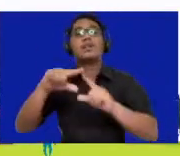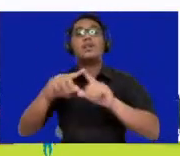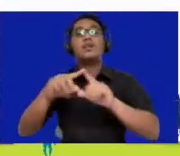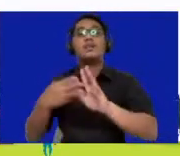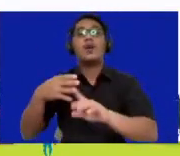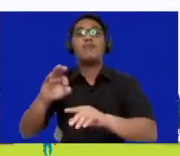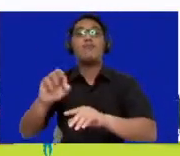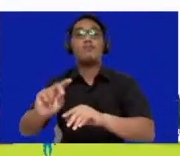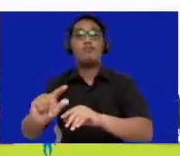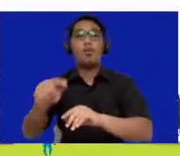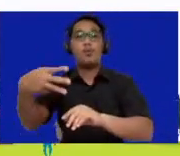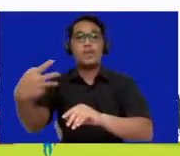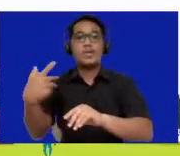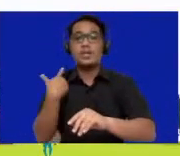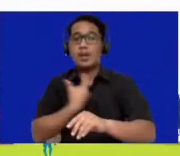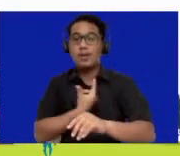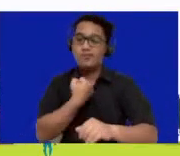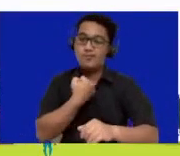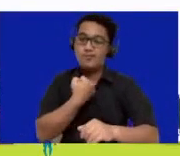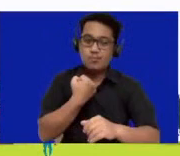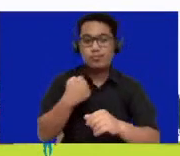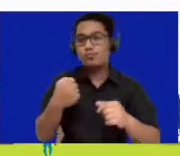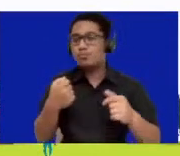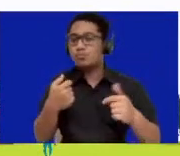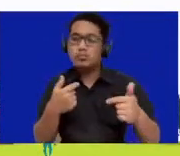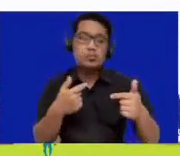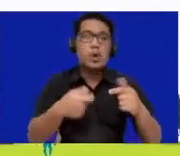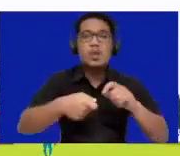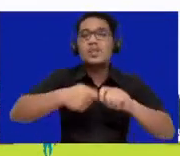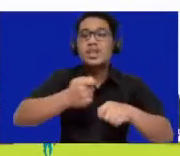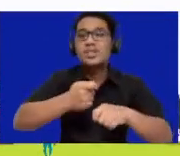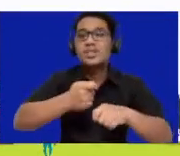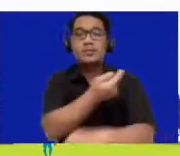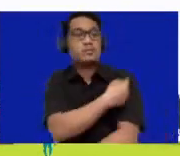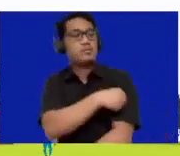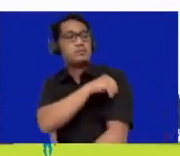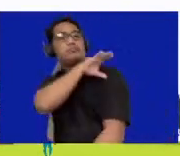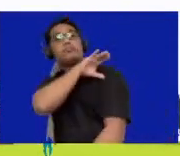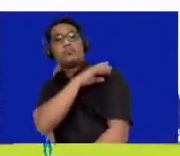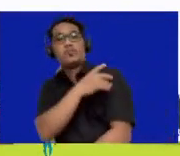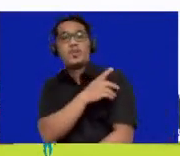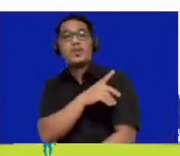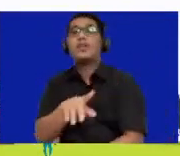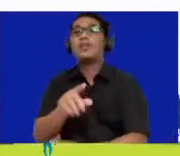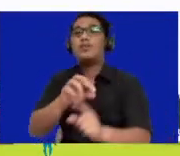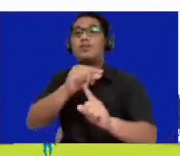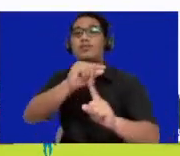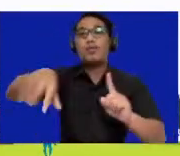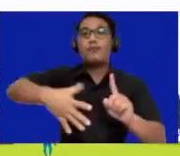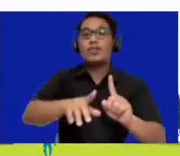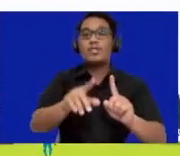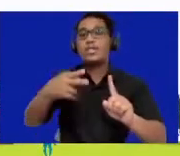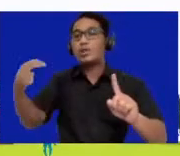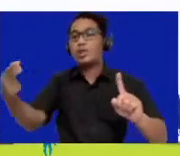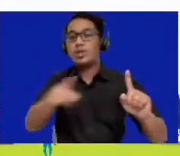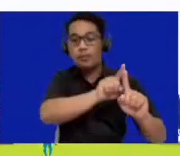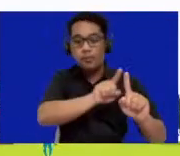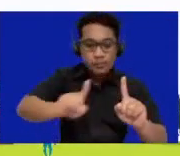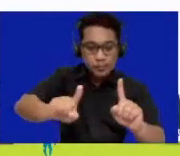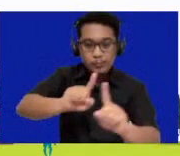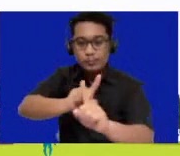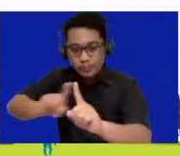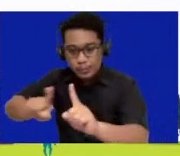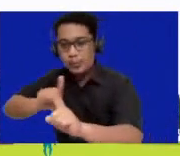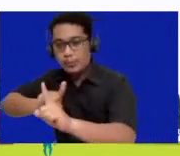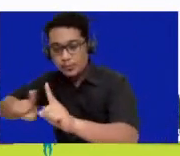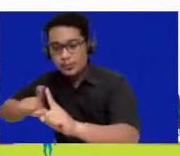Jadi negara memberikan apresi bagi wilayah atau provinsi, perwakilan provinsi di Indonesia itu bagi yang berprestasi